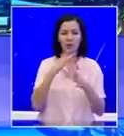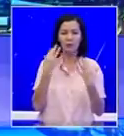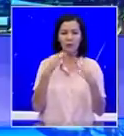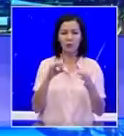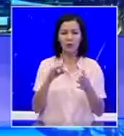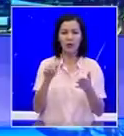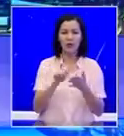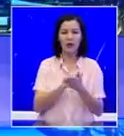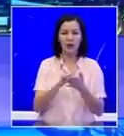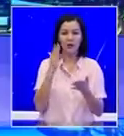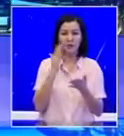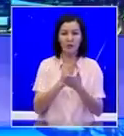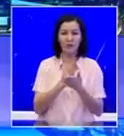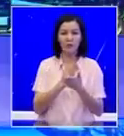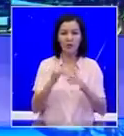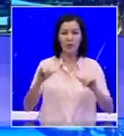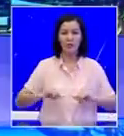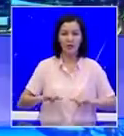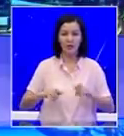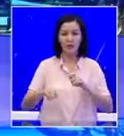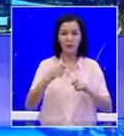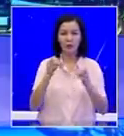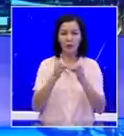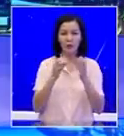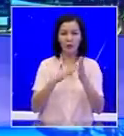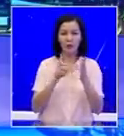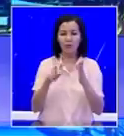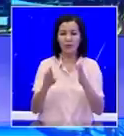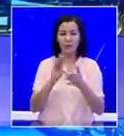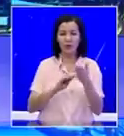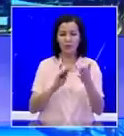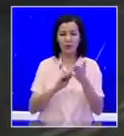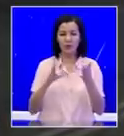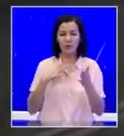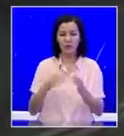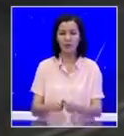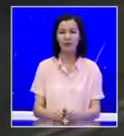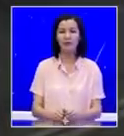қағазы болса, тәртіпті бұзған 19-ына әкімшілік хаттама толтырылды.